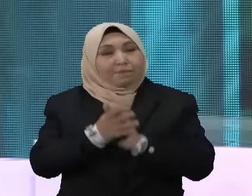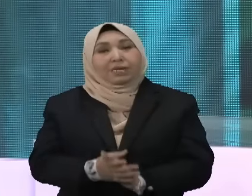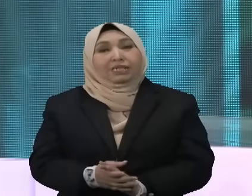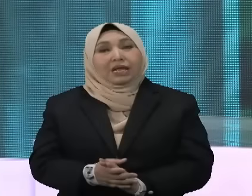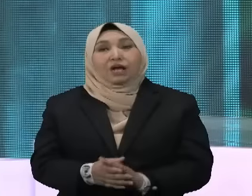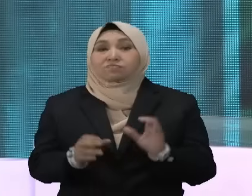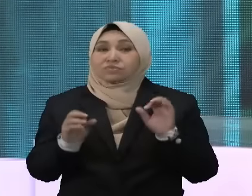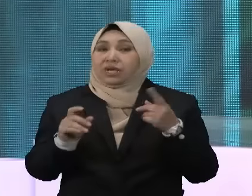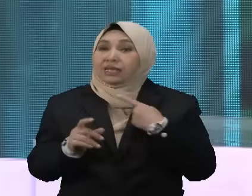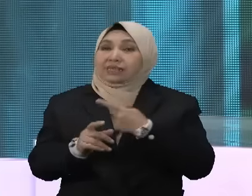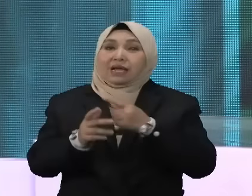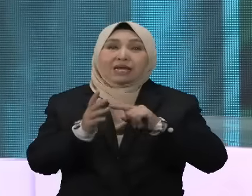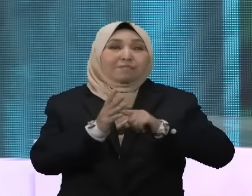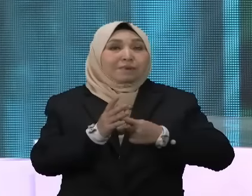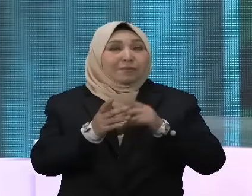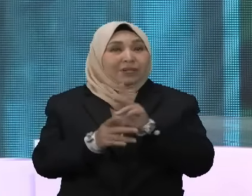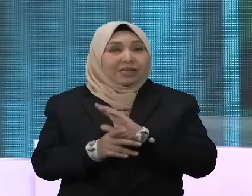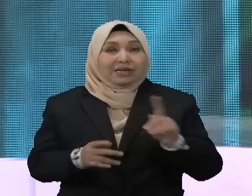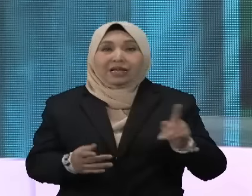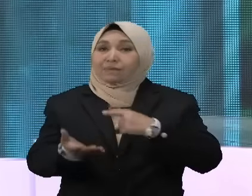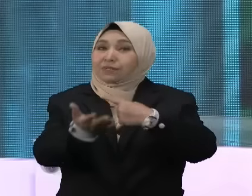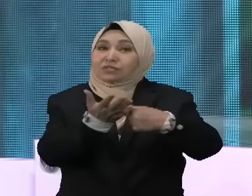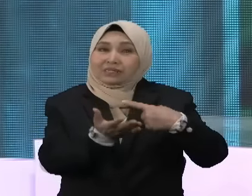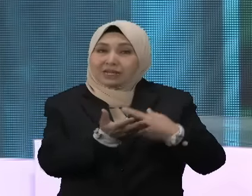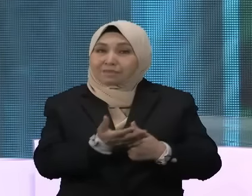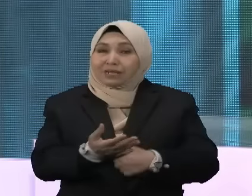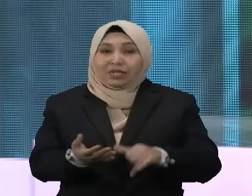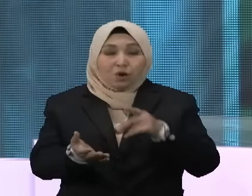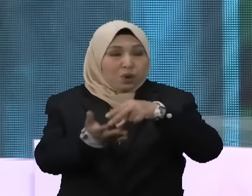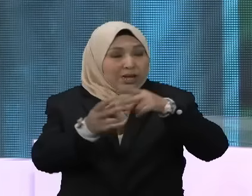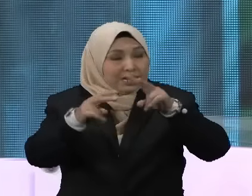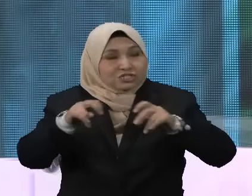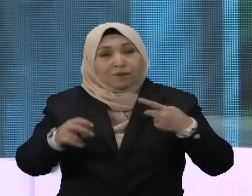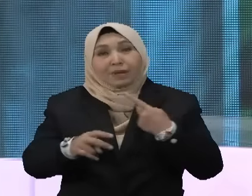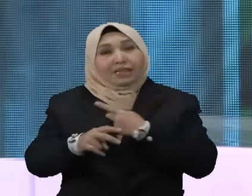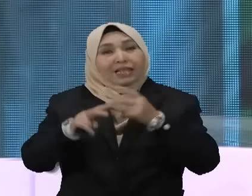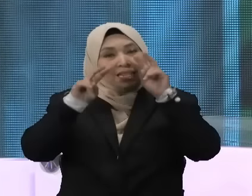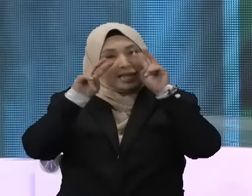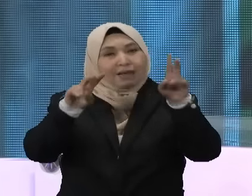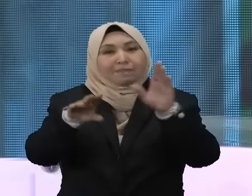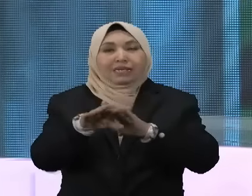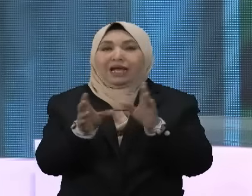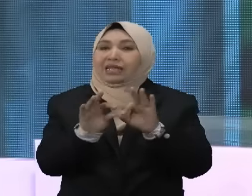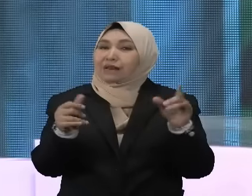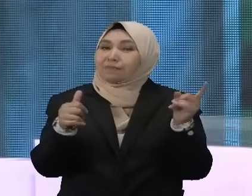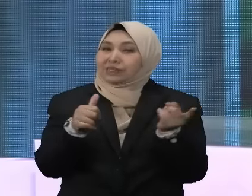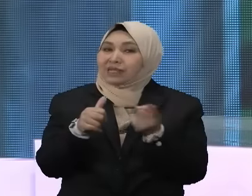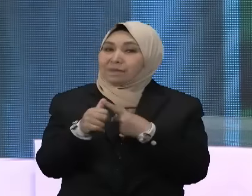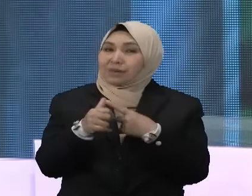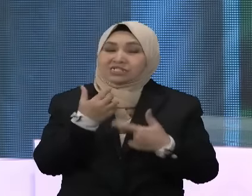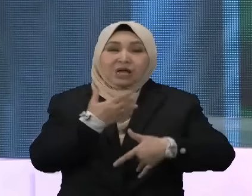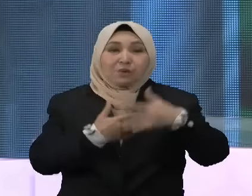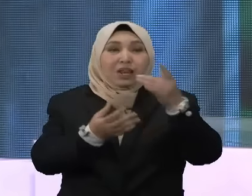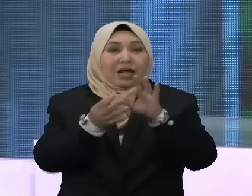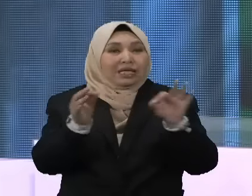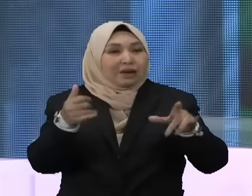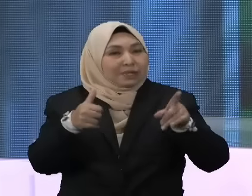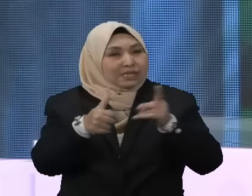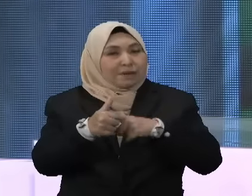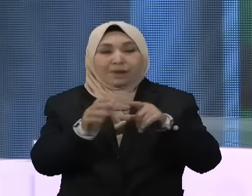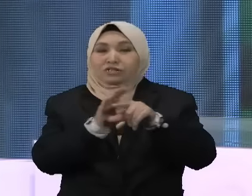Baik, kita akan memulakan diskusi ulang kaji kita pada kali ini melihat kepada ayat yang pertama, ya, seawal ayat pertama surah